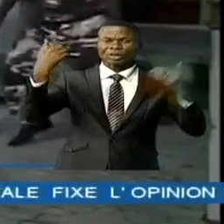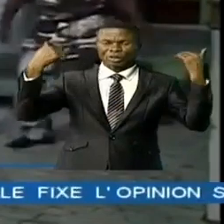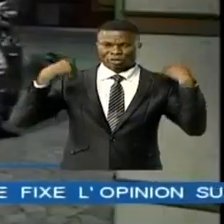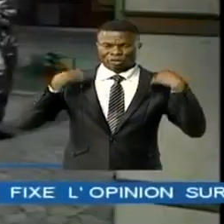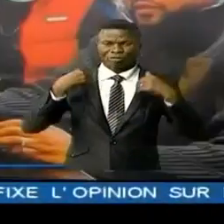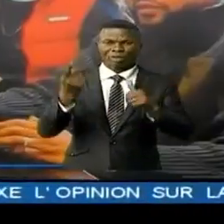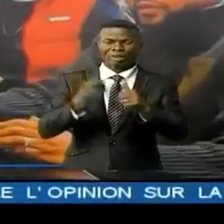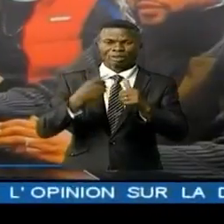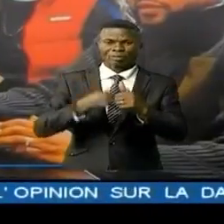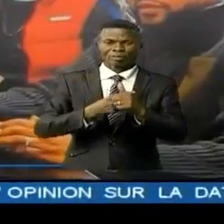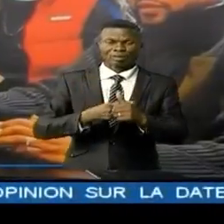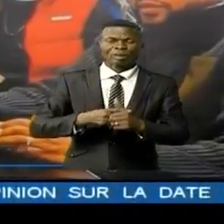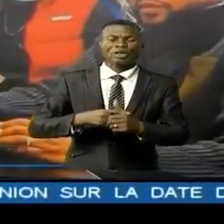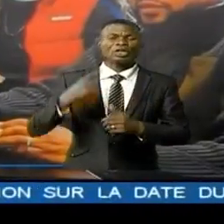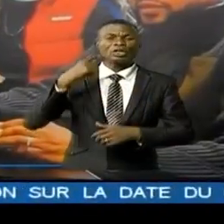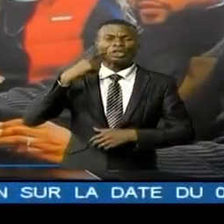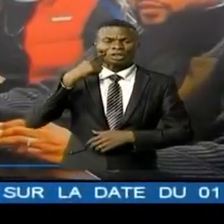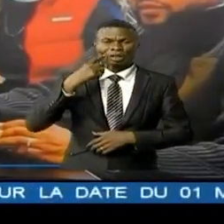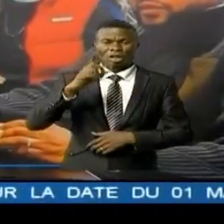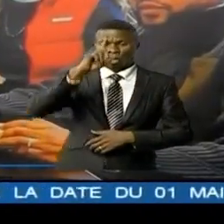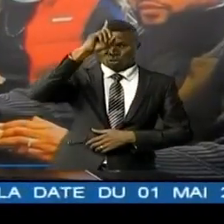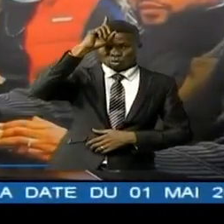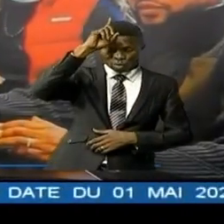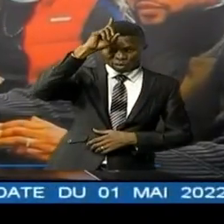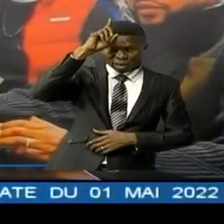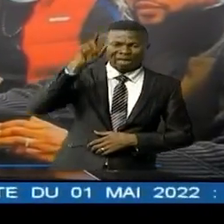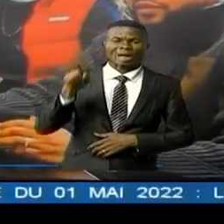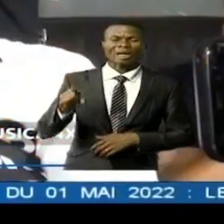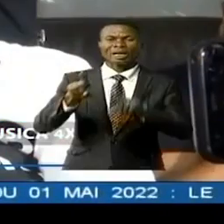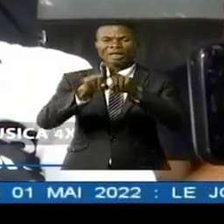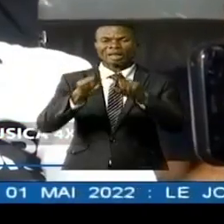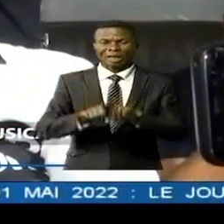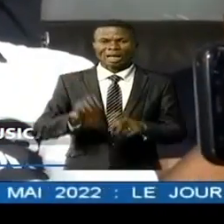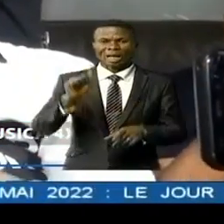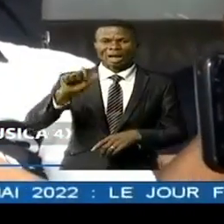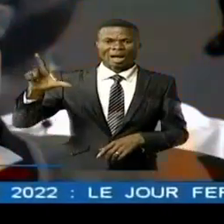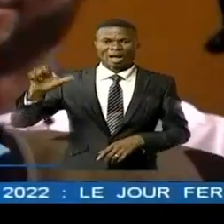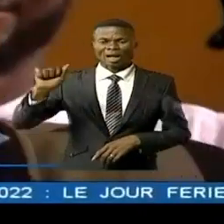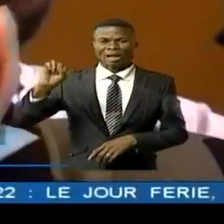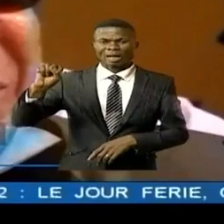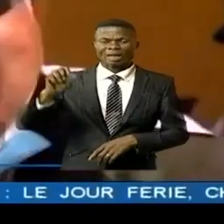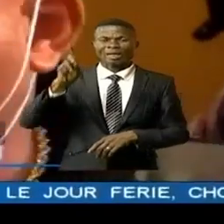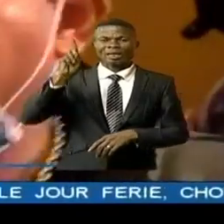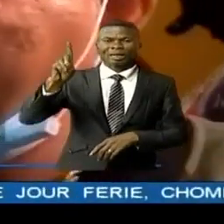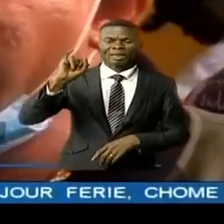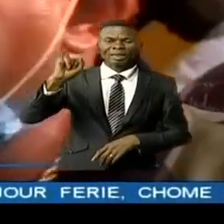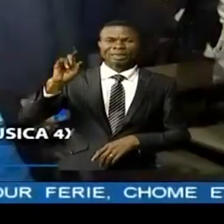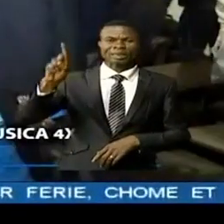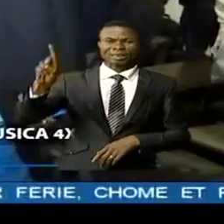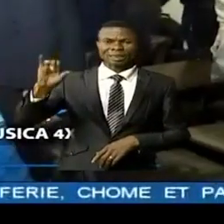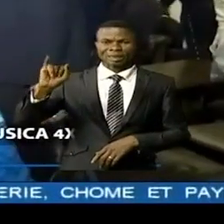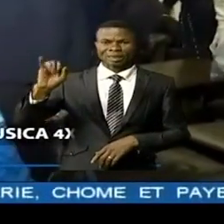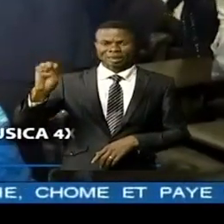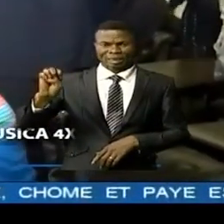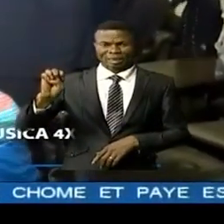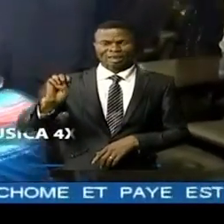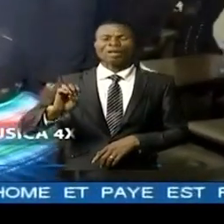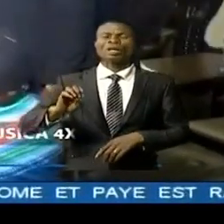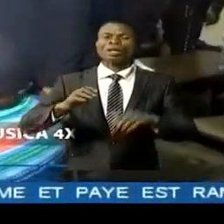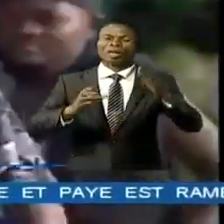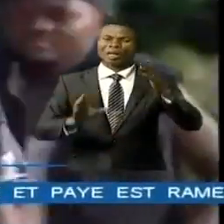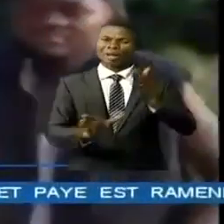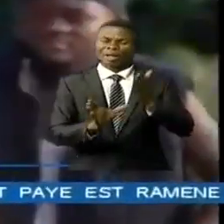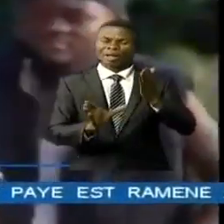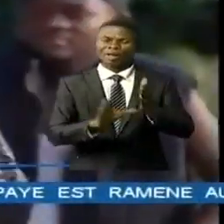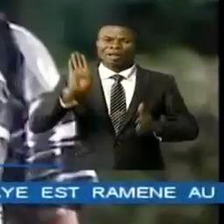l'occurrence jbp ian wilson diama makan alem à tabac et didier massy lesquels étaient second départ blaise